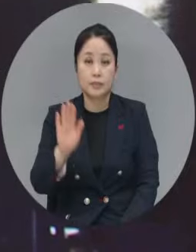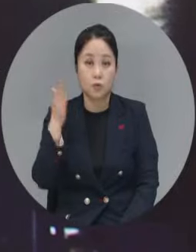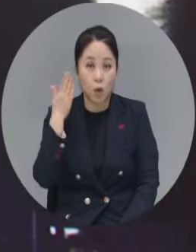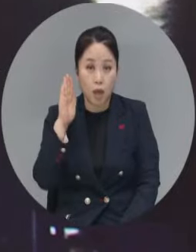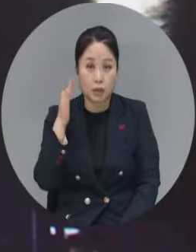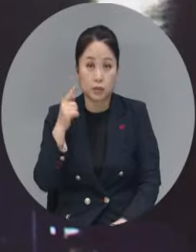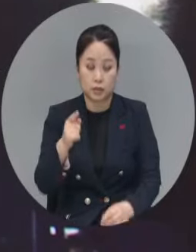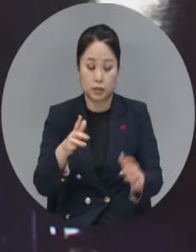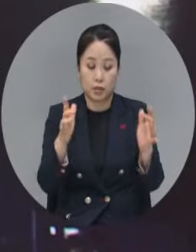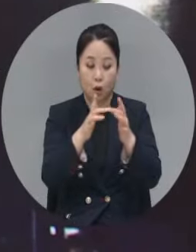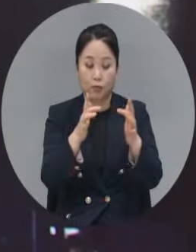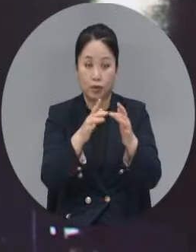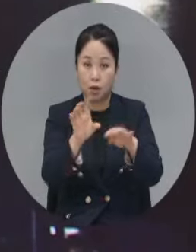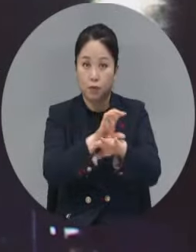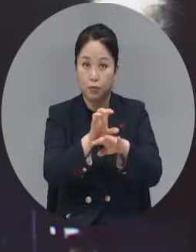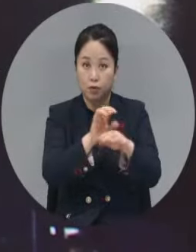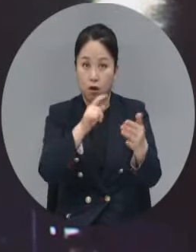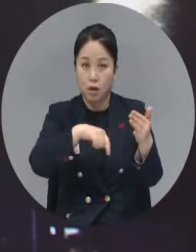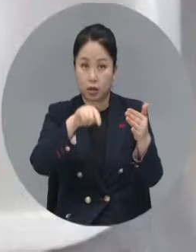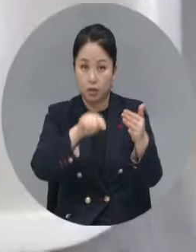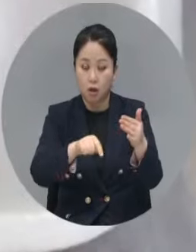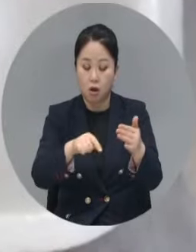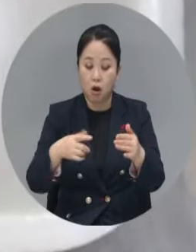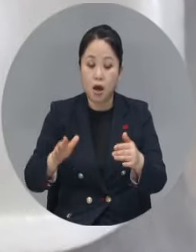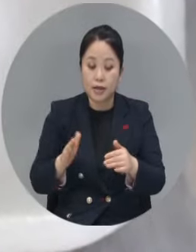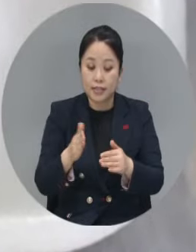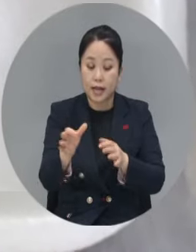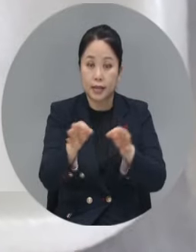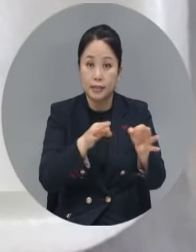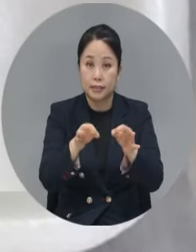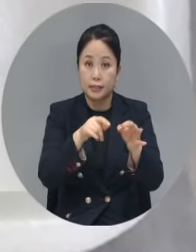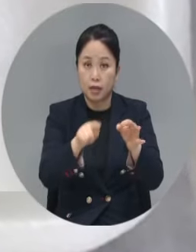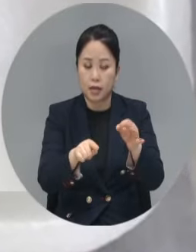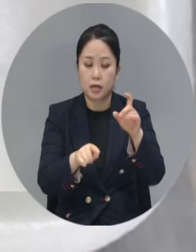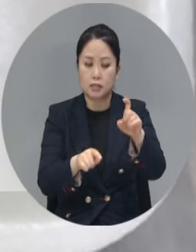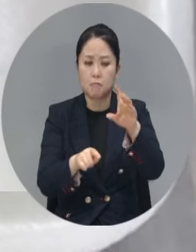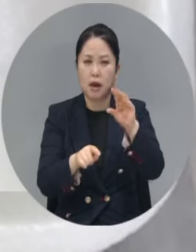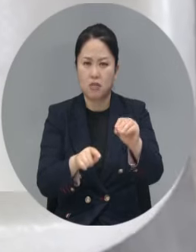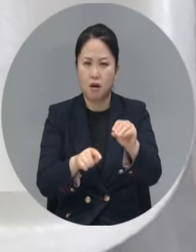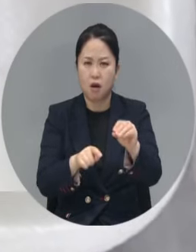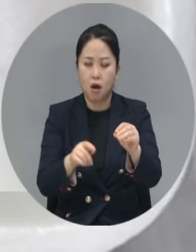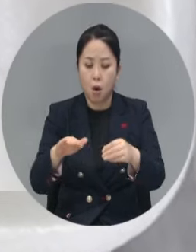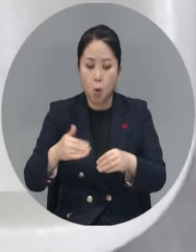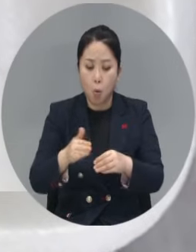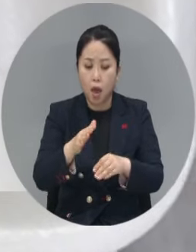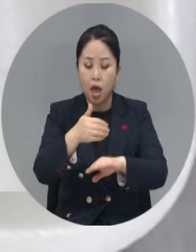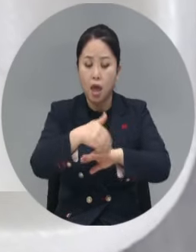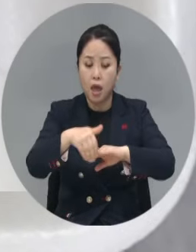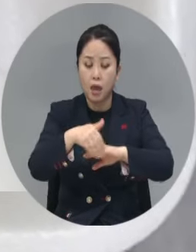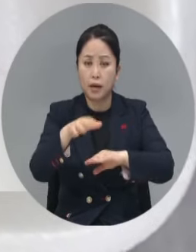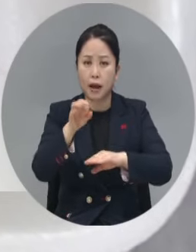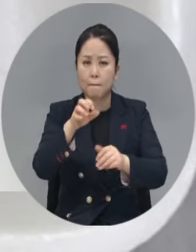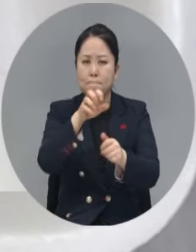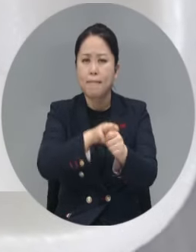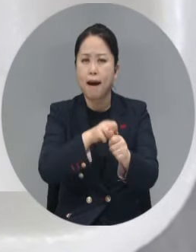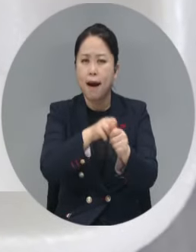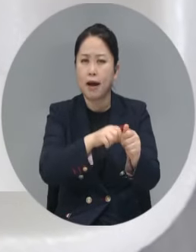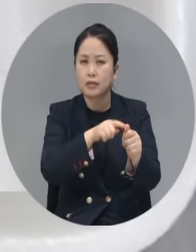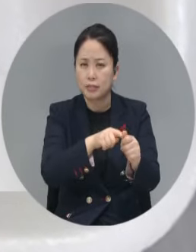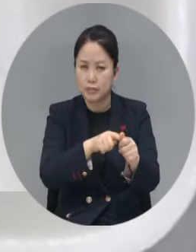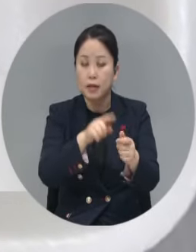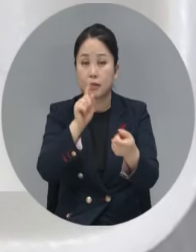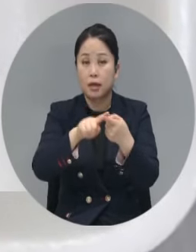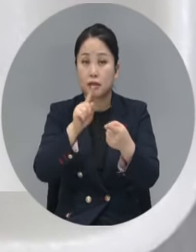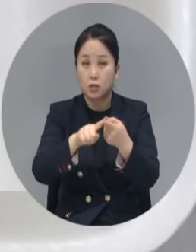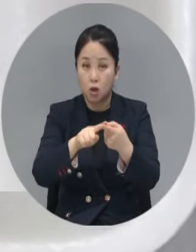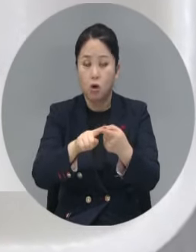최근 온라인상에서 자갈치 시장에 10만 원 원치 회감 바가지 논란이 불거진 가운데 부산시가 오늘 해당 시장을